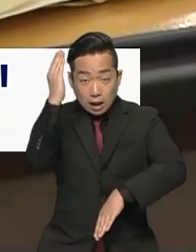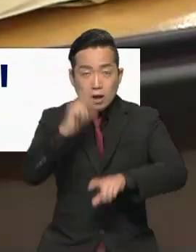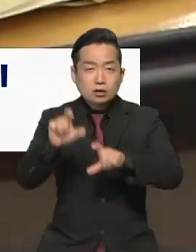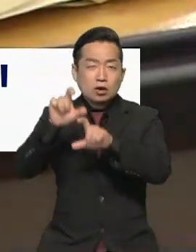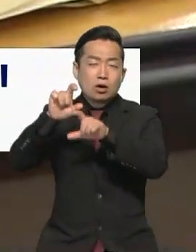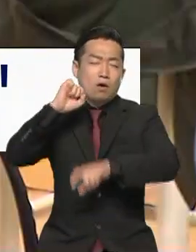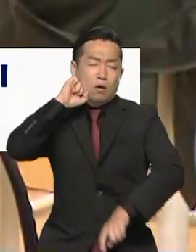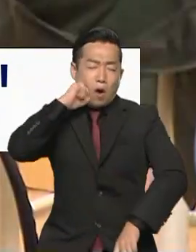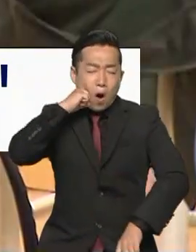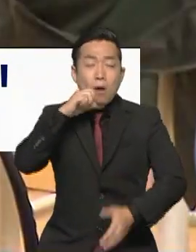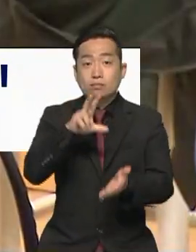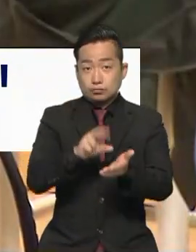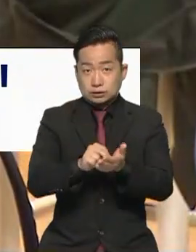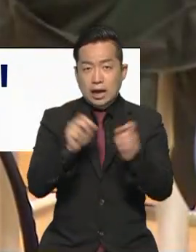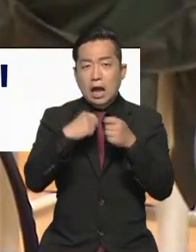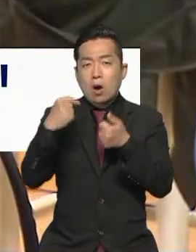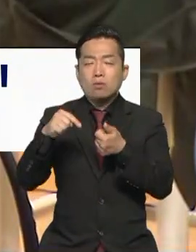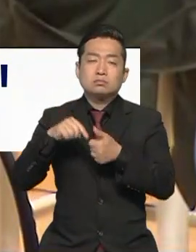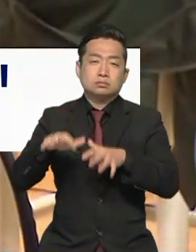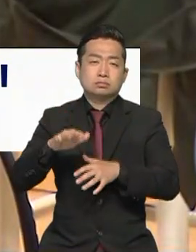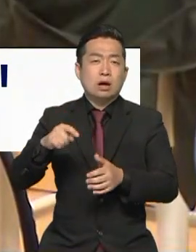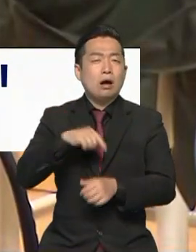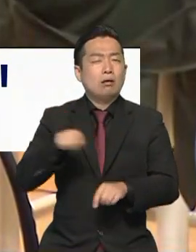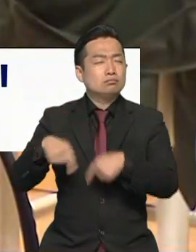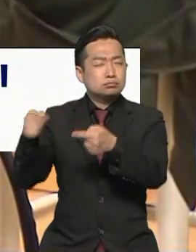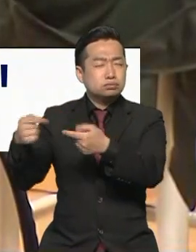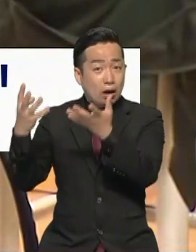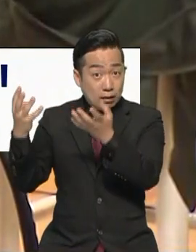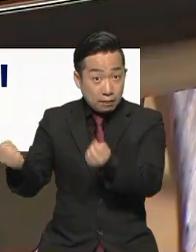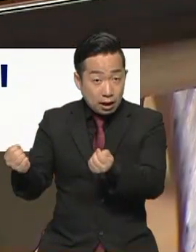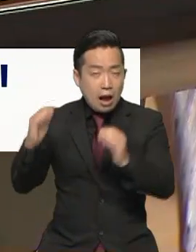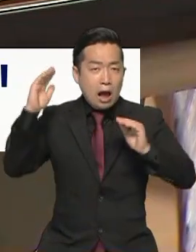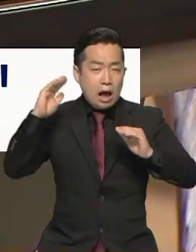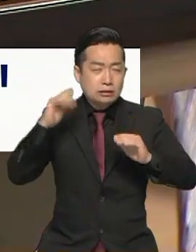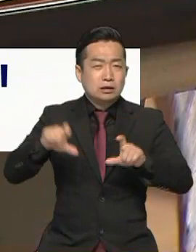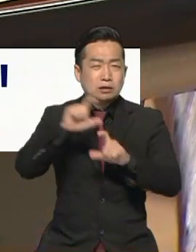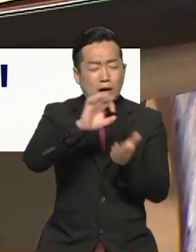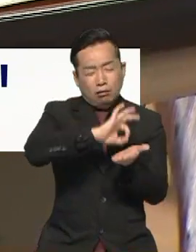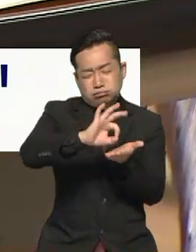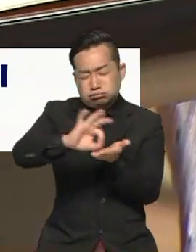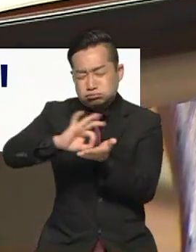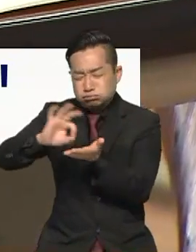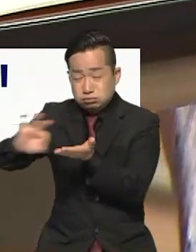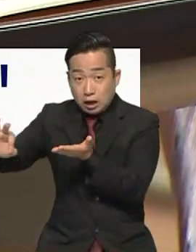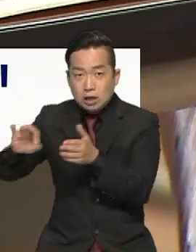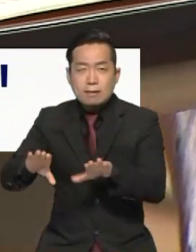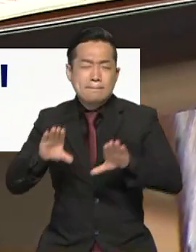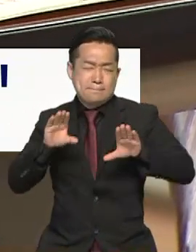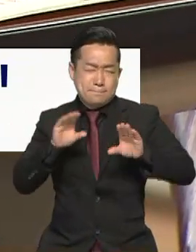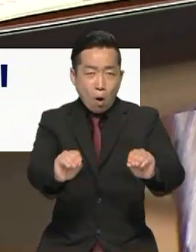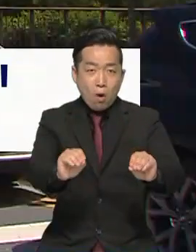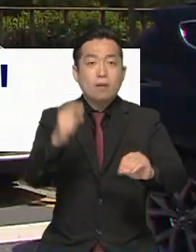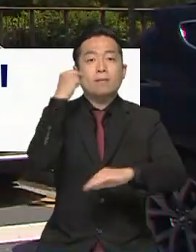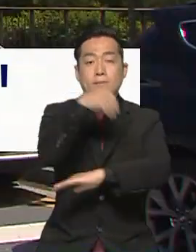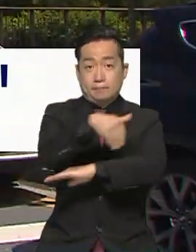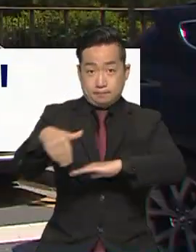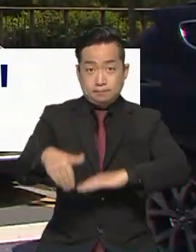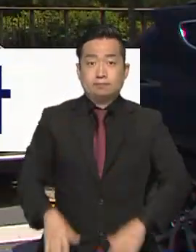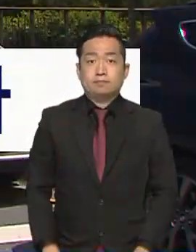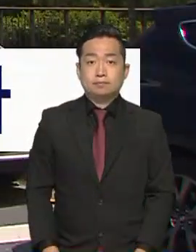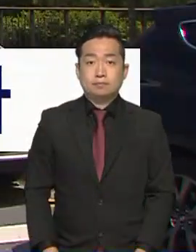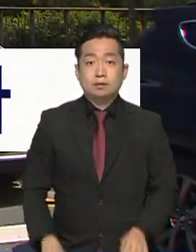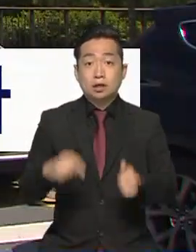문항이 사교육을 부르고 학생의 고통으로 이어지는 악순환을 이번엔 끊어내겠다는 의지라는 설명입니다.